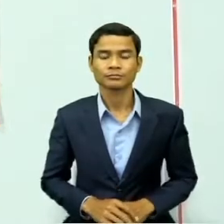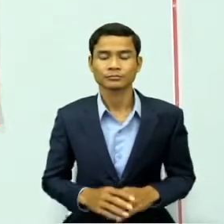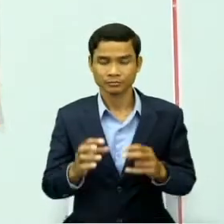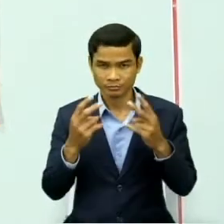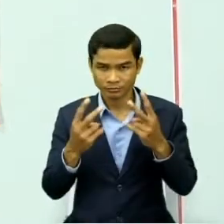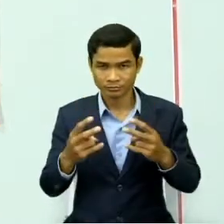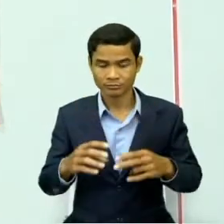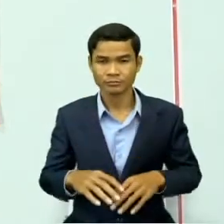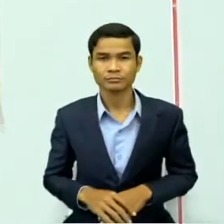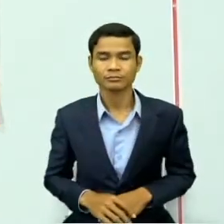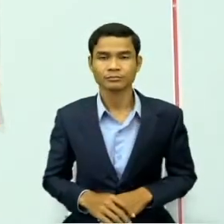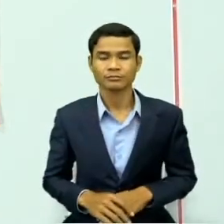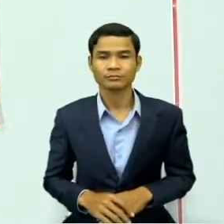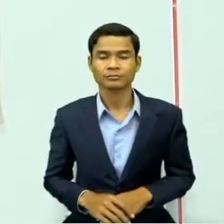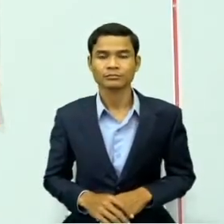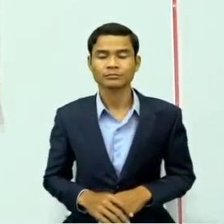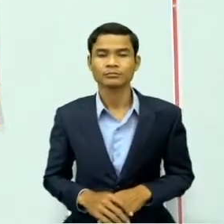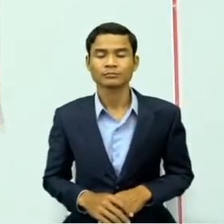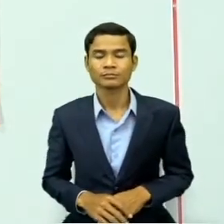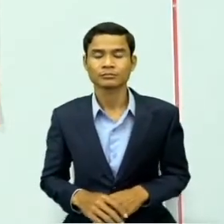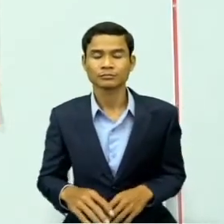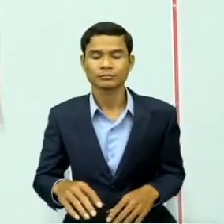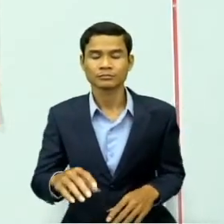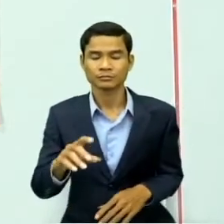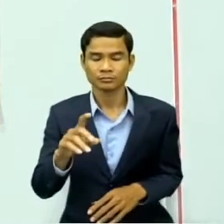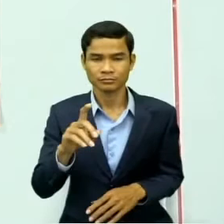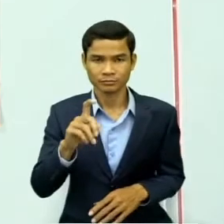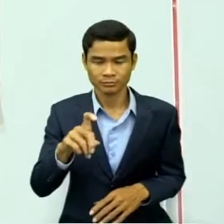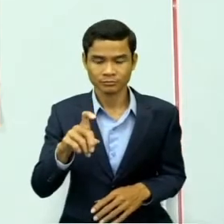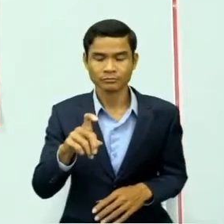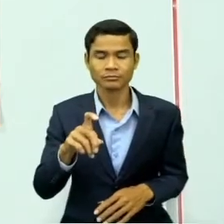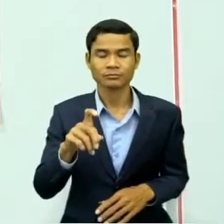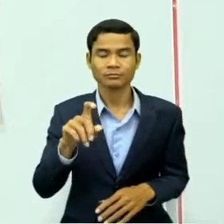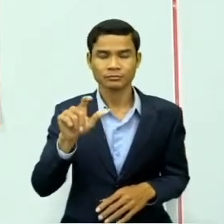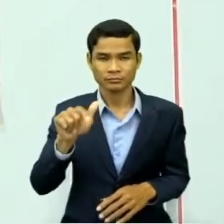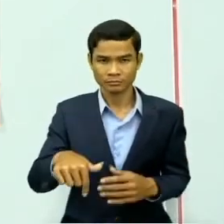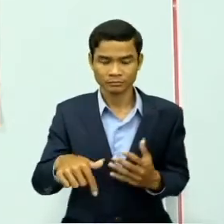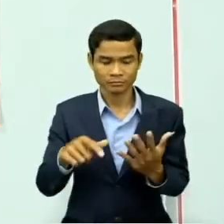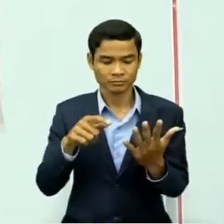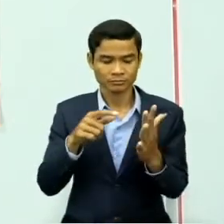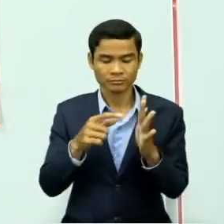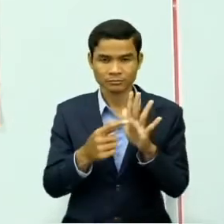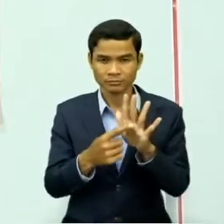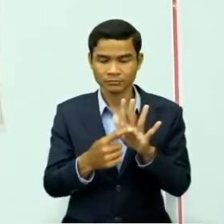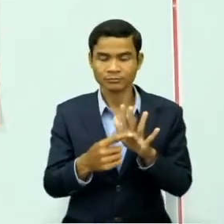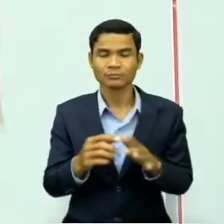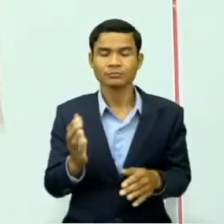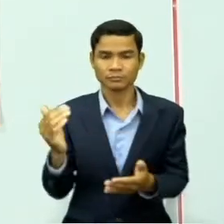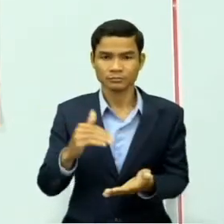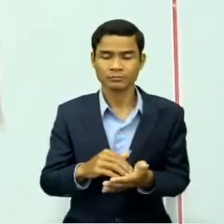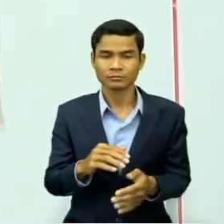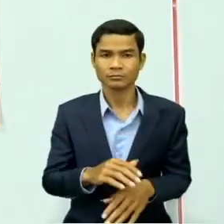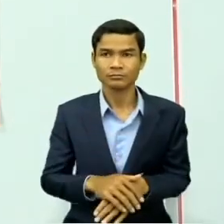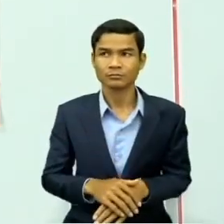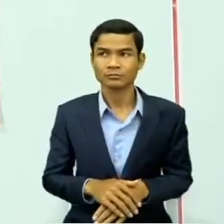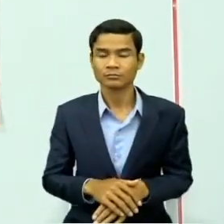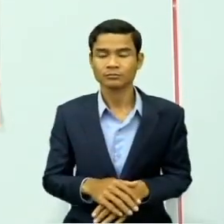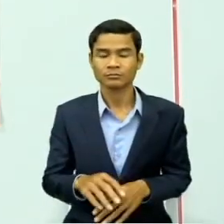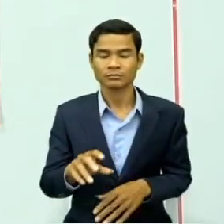Tiếng tốt. Pcho u. Pchu. Một đoạn tiết. Pcho